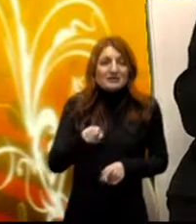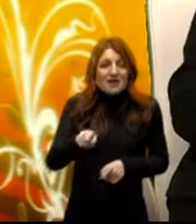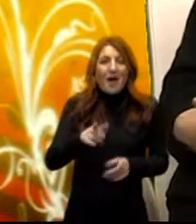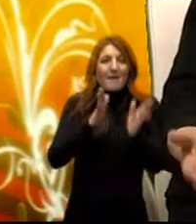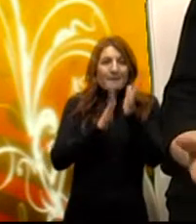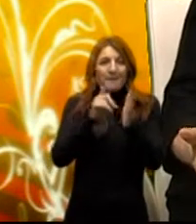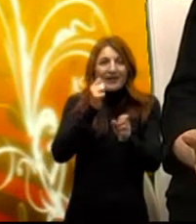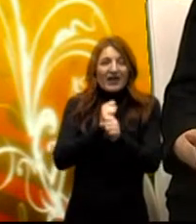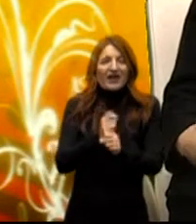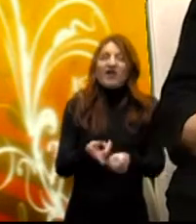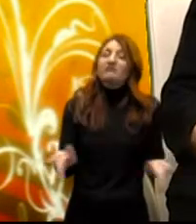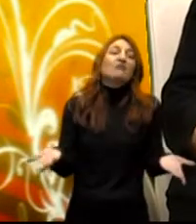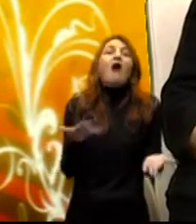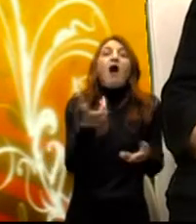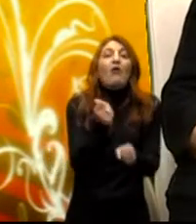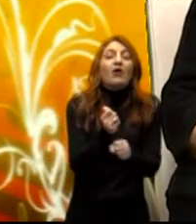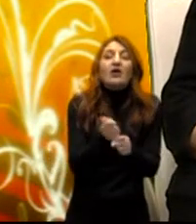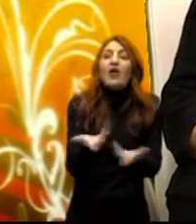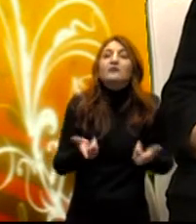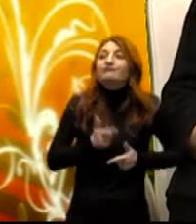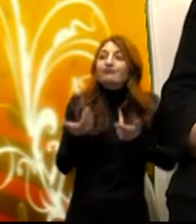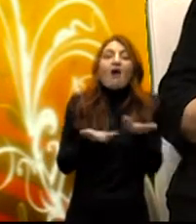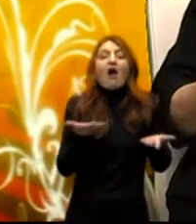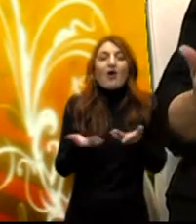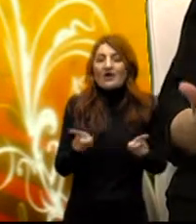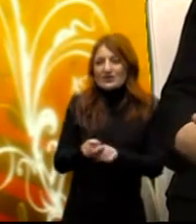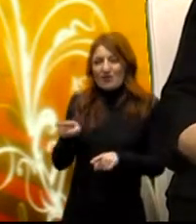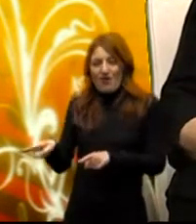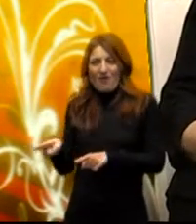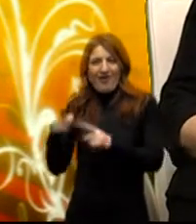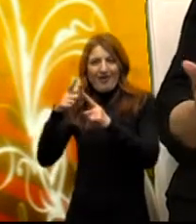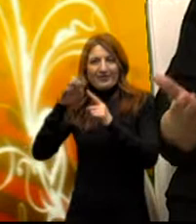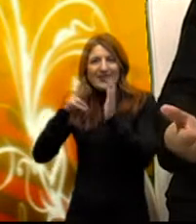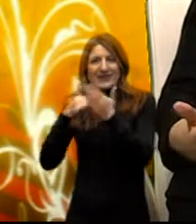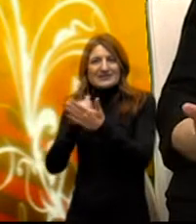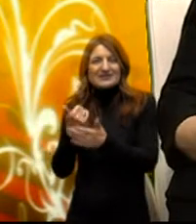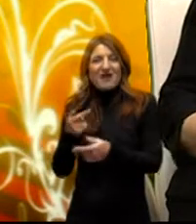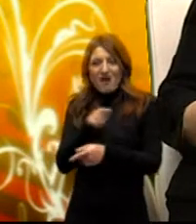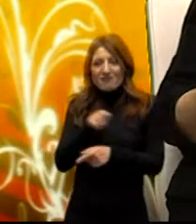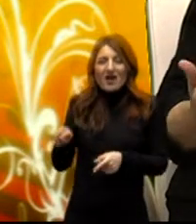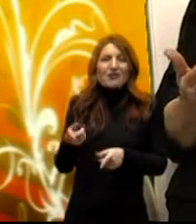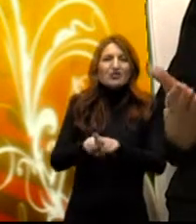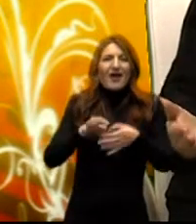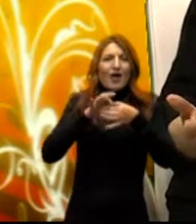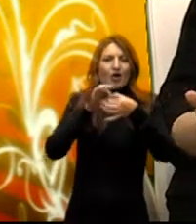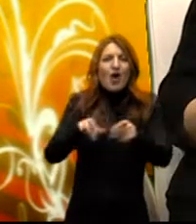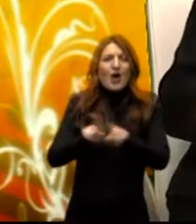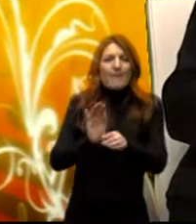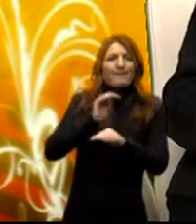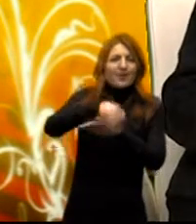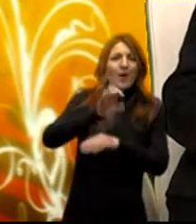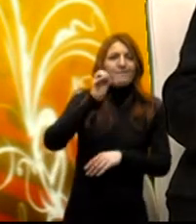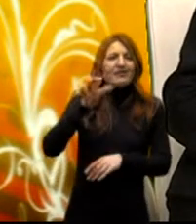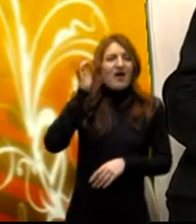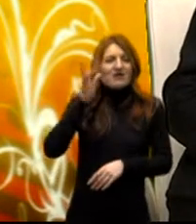Ili ako imate tenzijsku glavobolju 15 puta mjesečno. Znači, sve glavobolje kroničnog tipa koji pređu u taj, zato